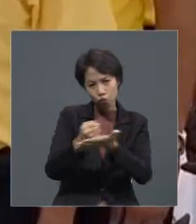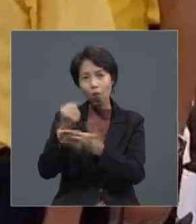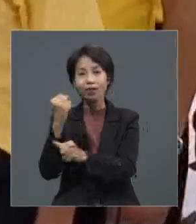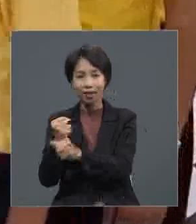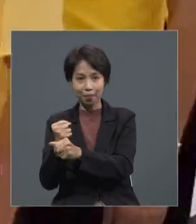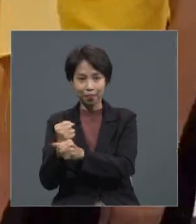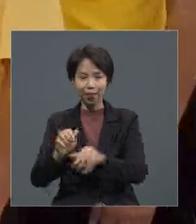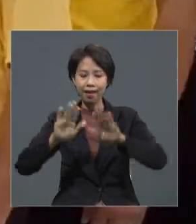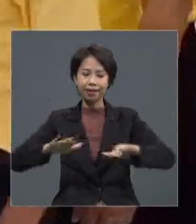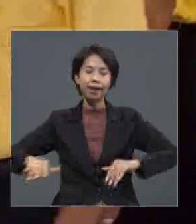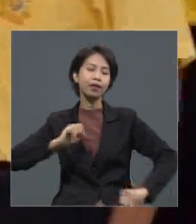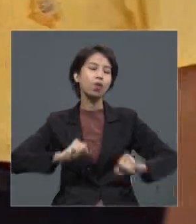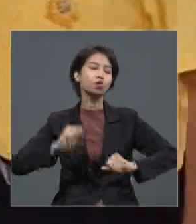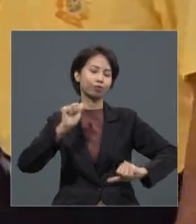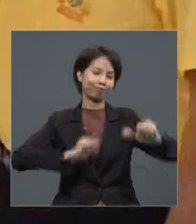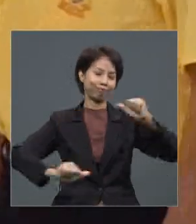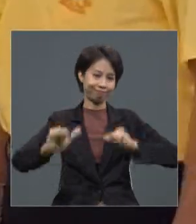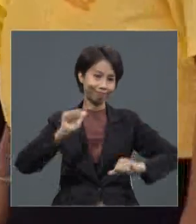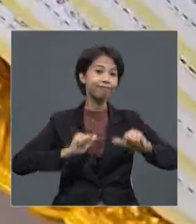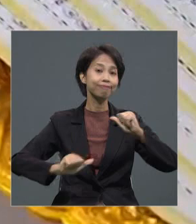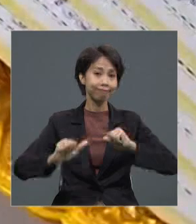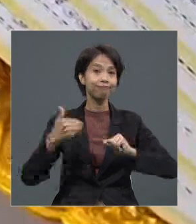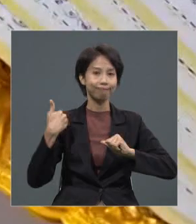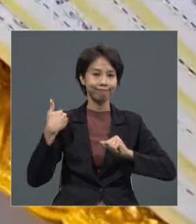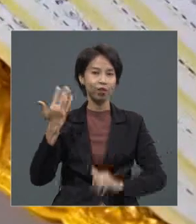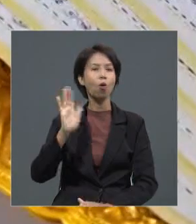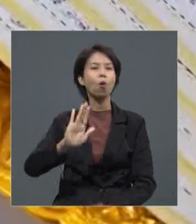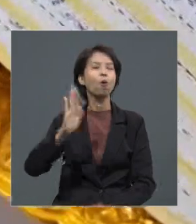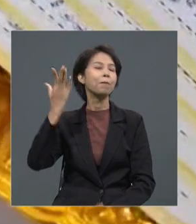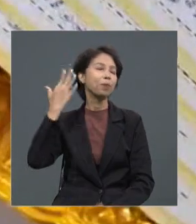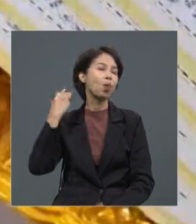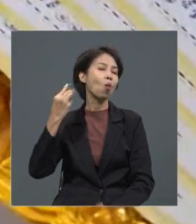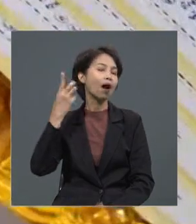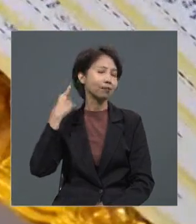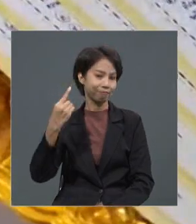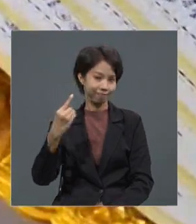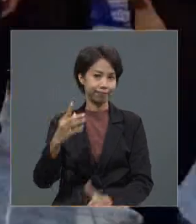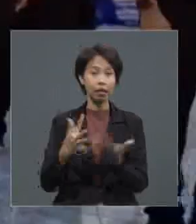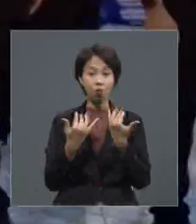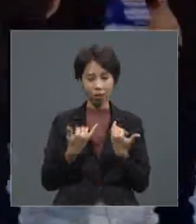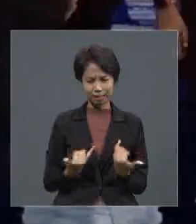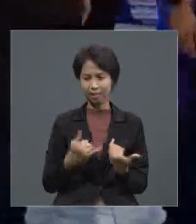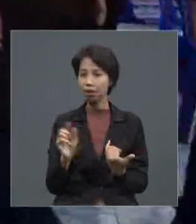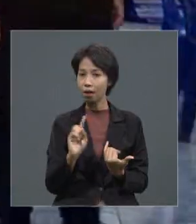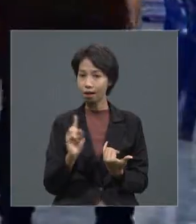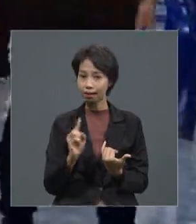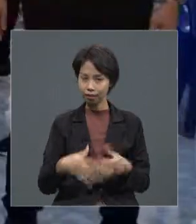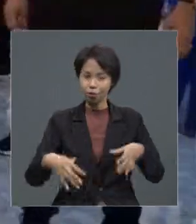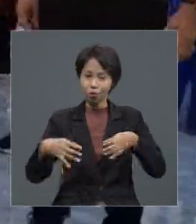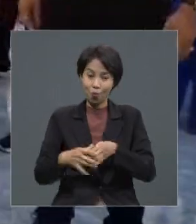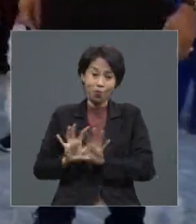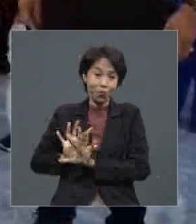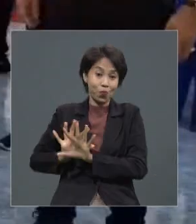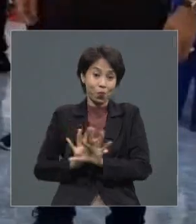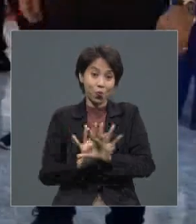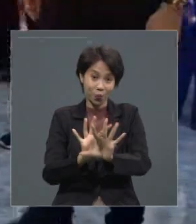ของเยาวชนจากโรงเรียนต่างๆด้วยนะครับอันนี้คือของเมื่อวานนี้ในขณะที่เดี๋ยววันนี้เนี่ยนะฮะจะเคลื่อนขบวนจากปางมะผ้า